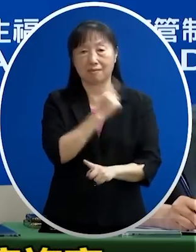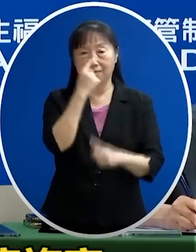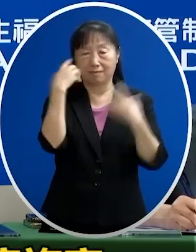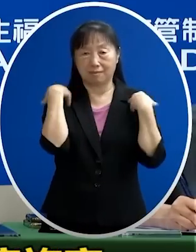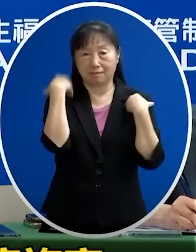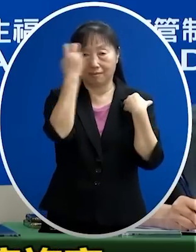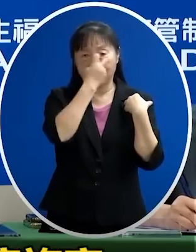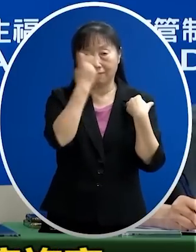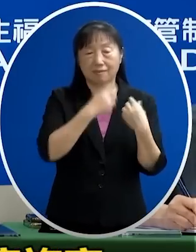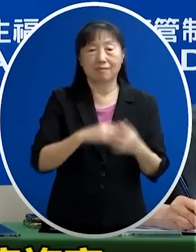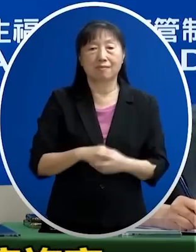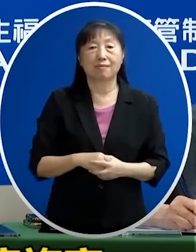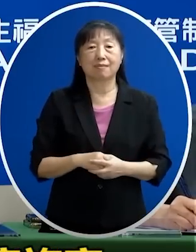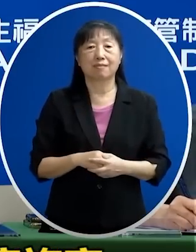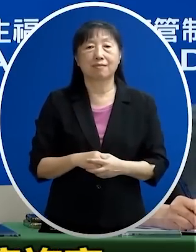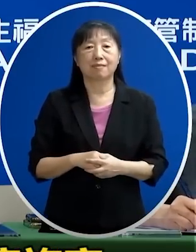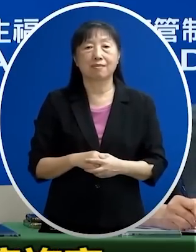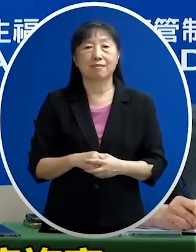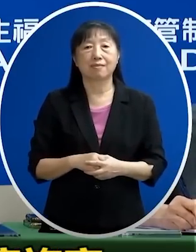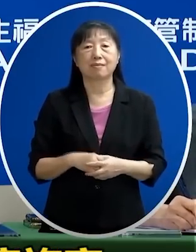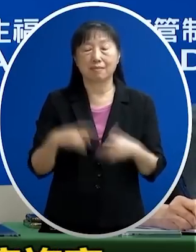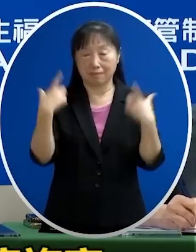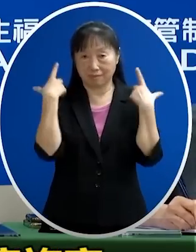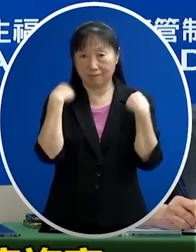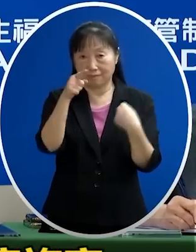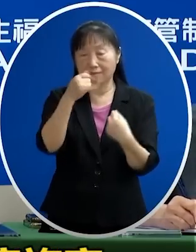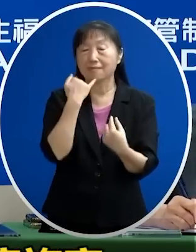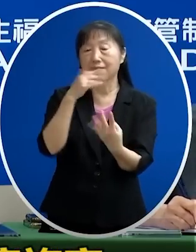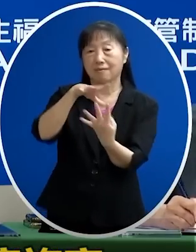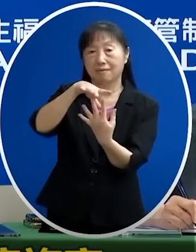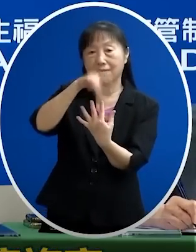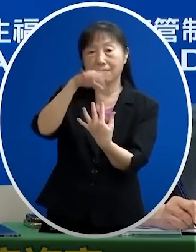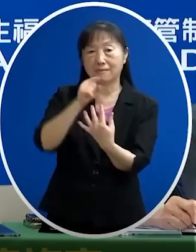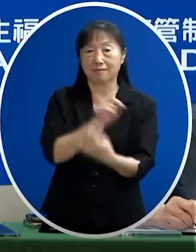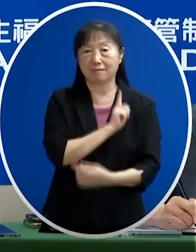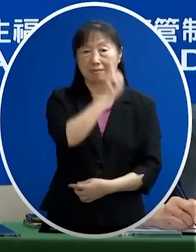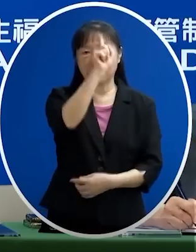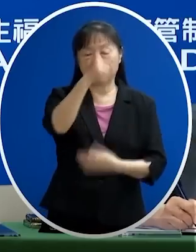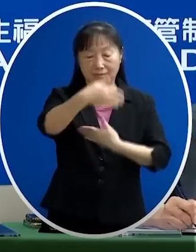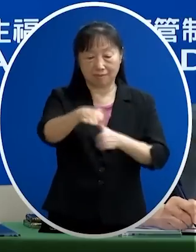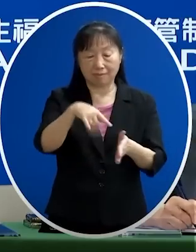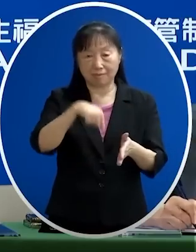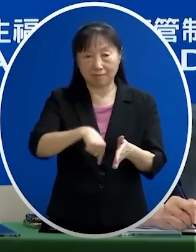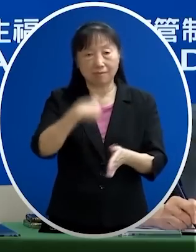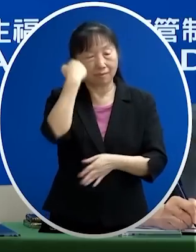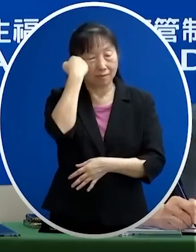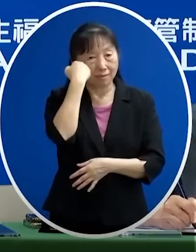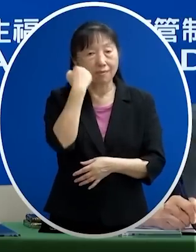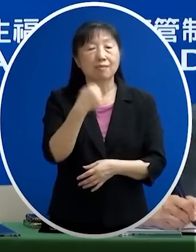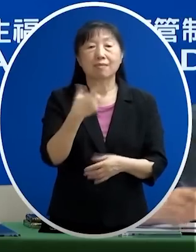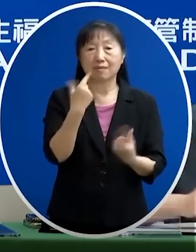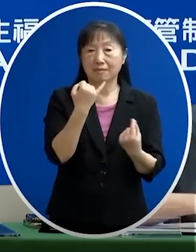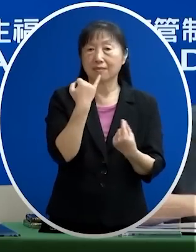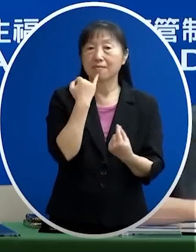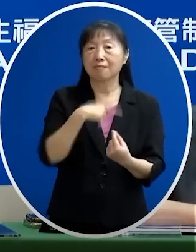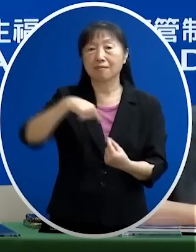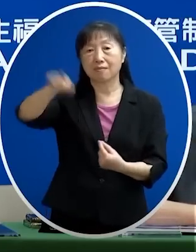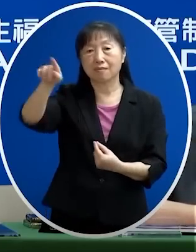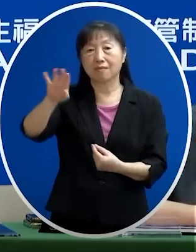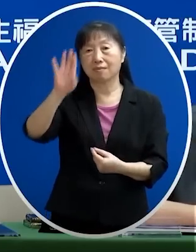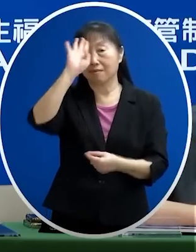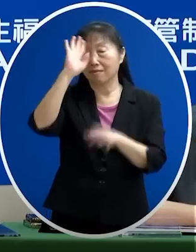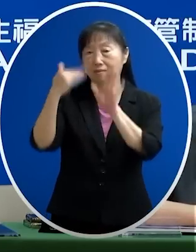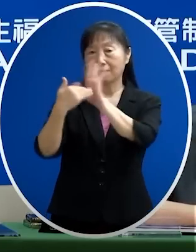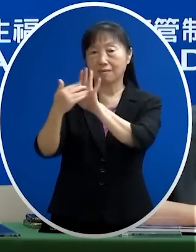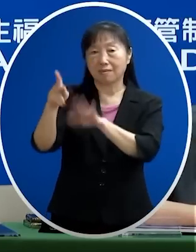原则上我们维持你可以选择1人1户或到防疫旅宿去，那原则上我们是在